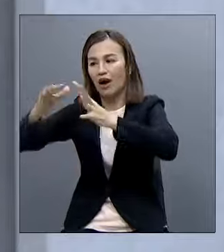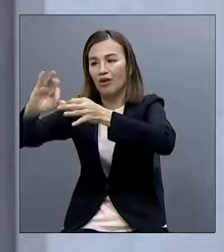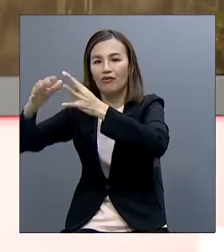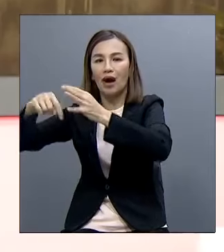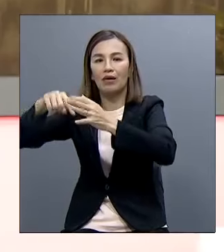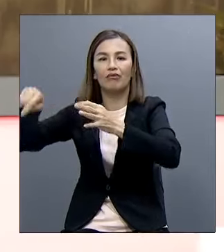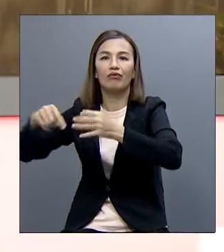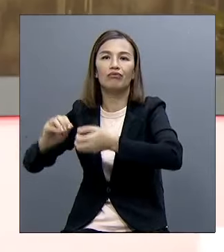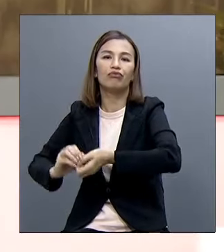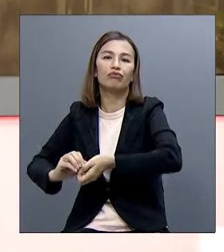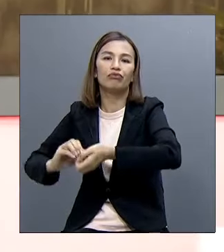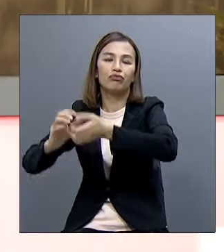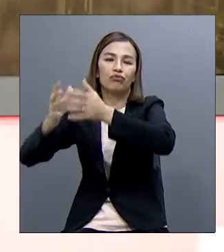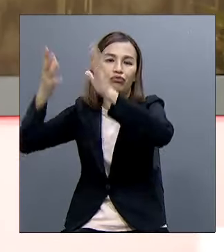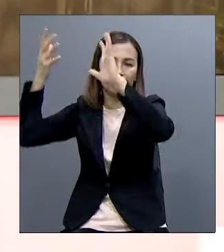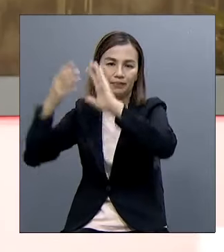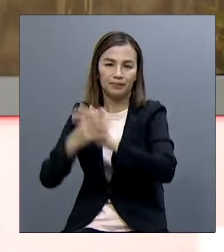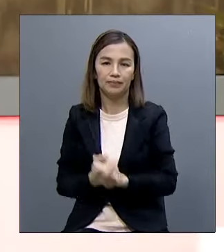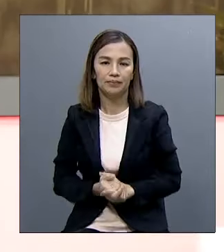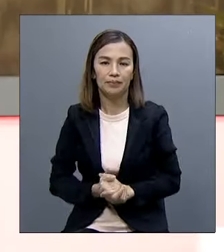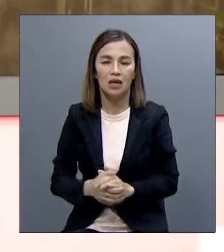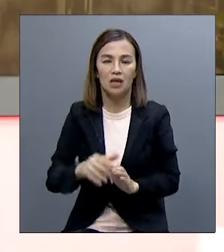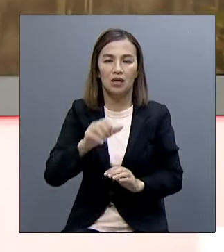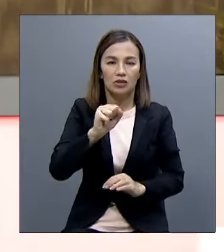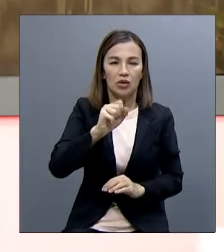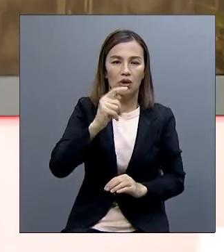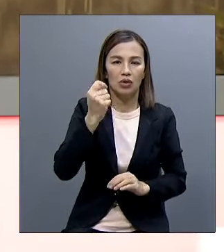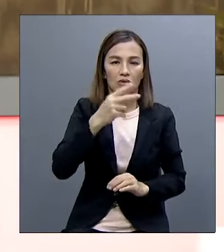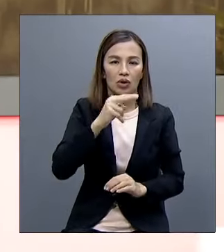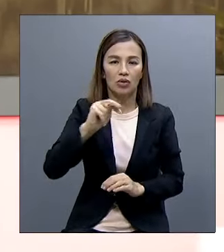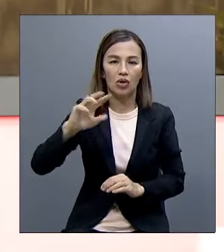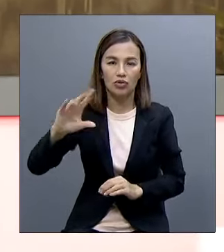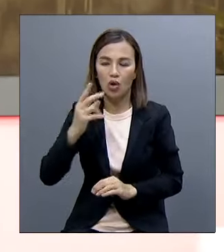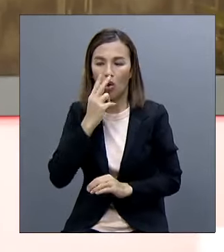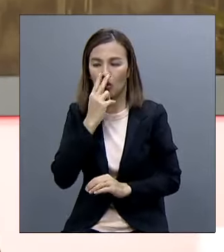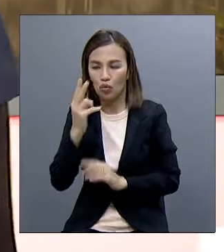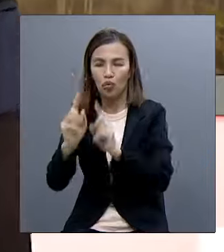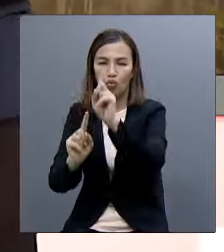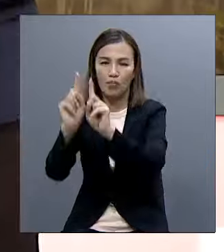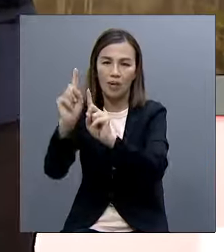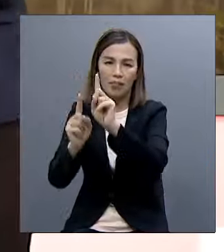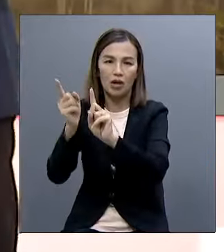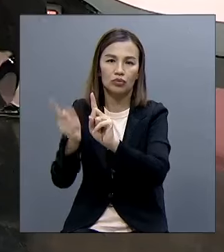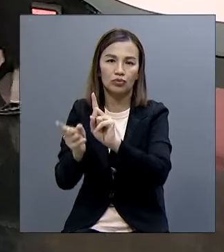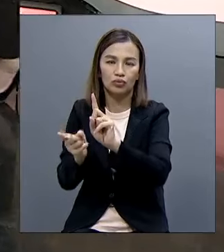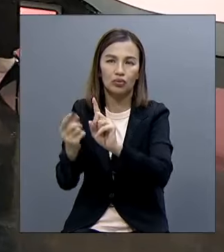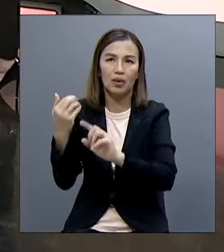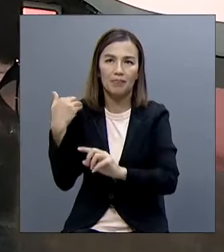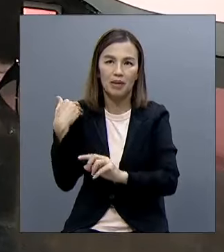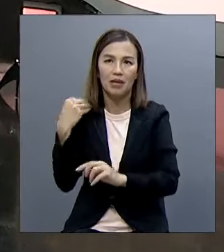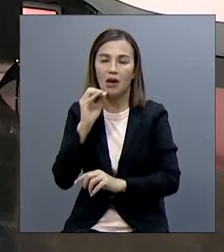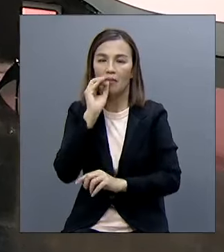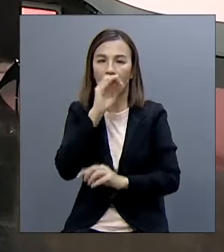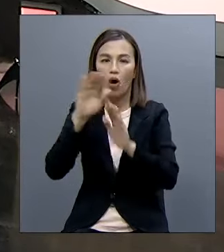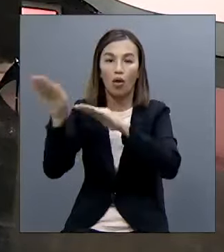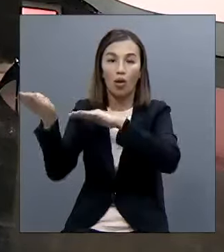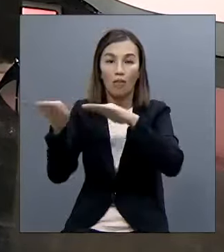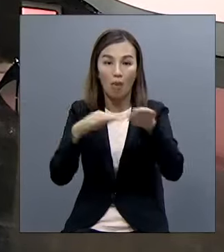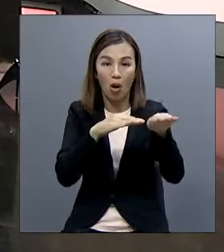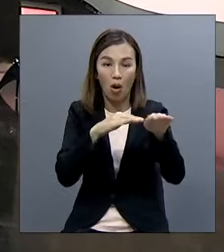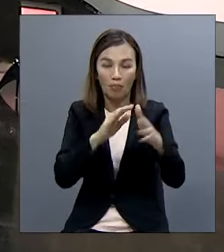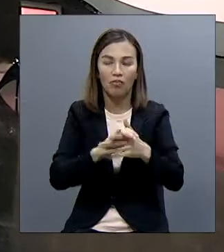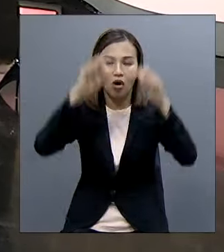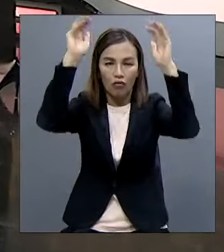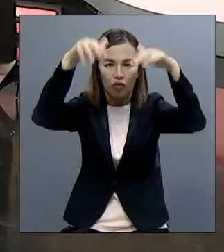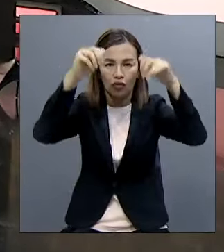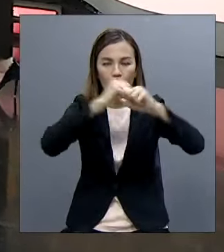ฮอสปอตตอนนี้นะคะสทนชค่ะกำลังติดตามสถานการณ์อย่างใกล้ชิดนะคะคุณพรวดีคุณจีรชตายืนยันค่ะพร้อมที่จะรับมือกับลานีย่า